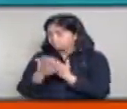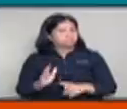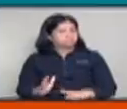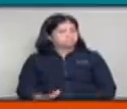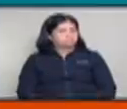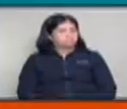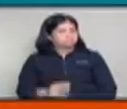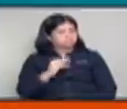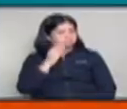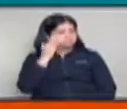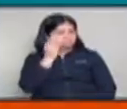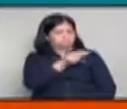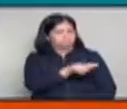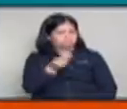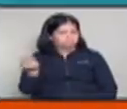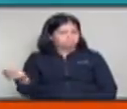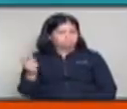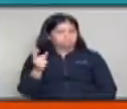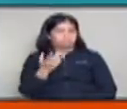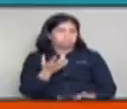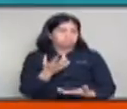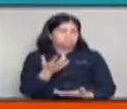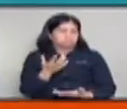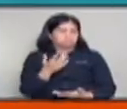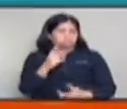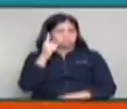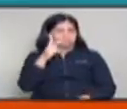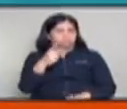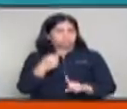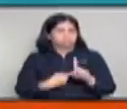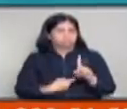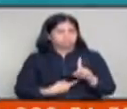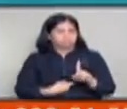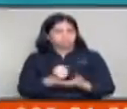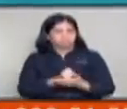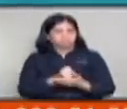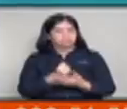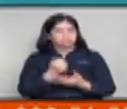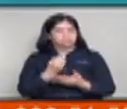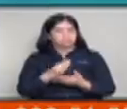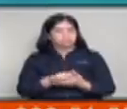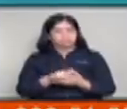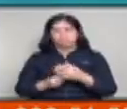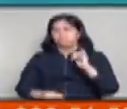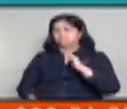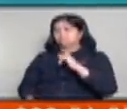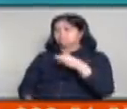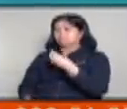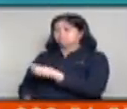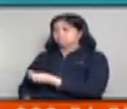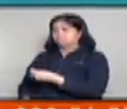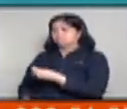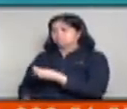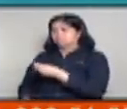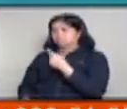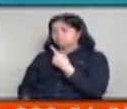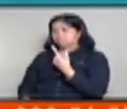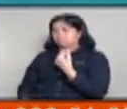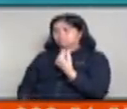po. Ma'am, pakibigay naman po yung kanyang kalahating buwan na masisingil. Ibibigay po namin yan, sir. At ano